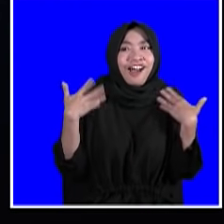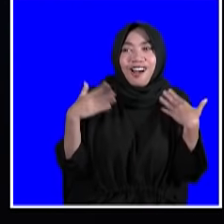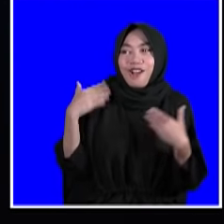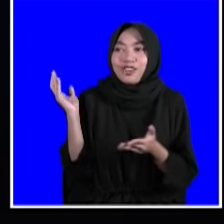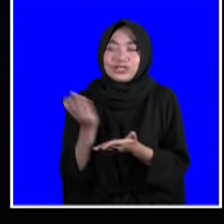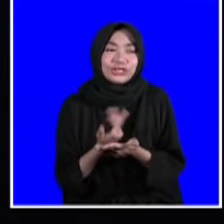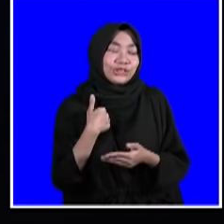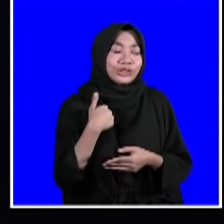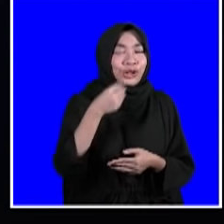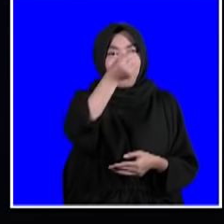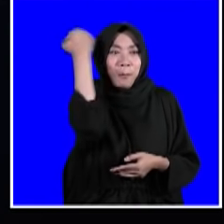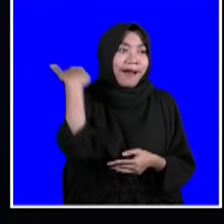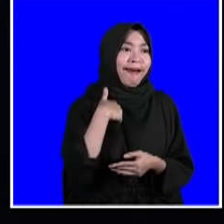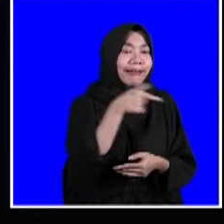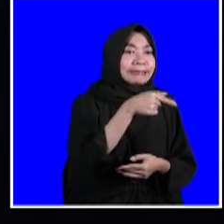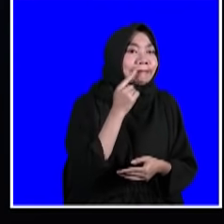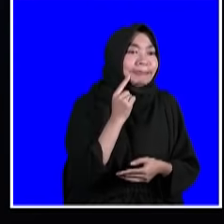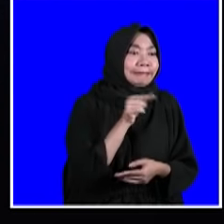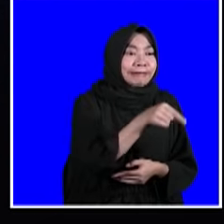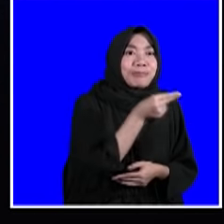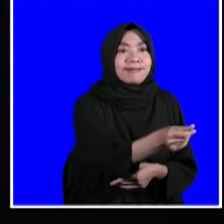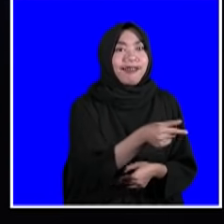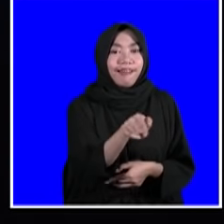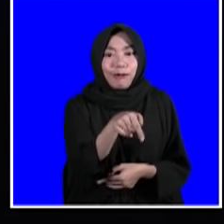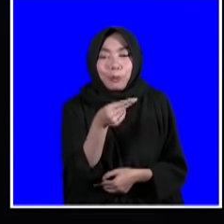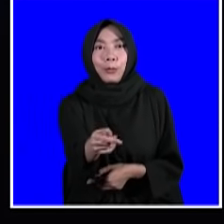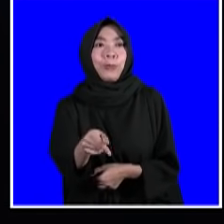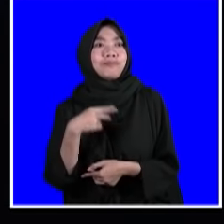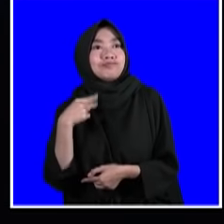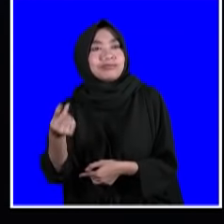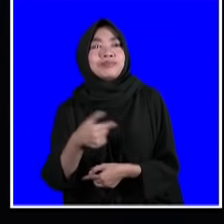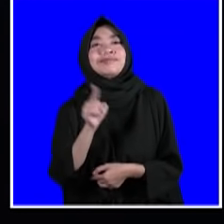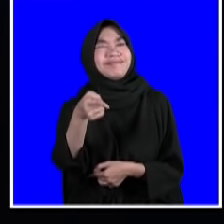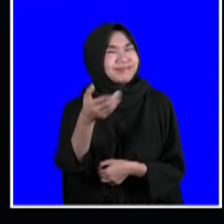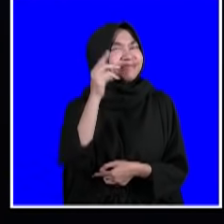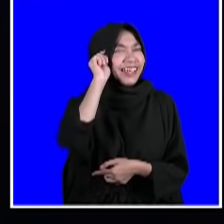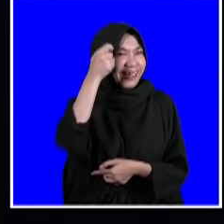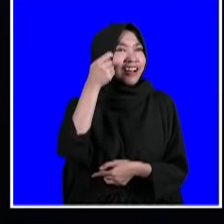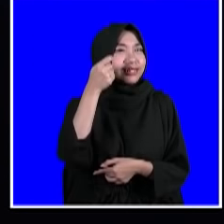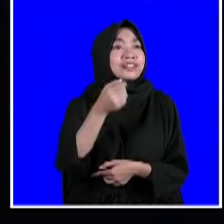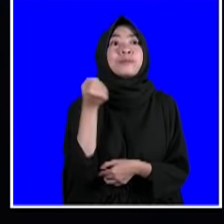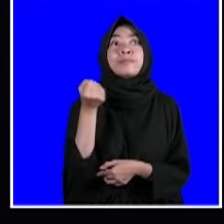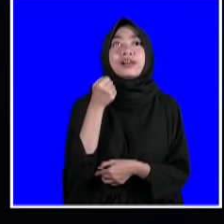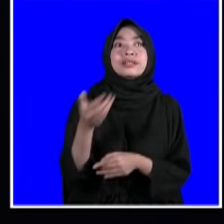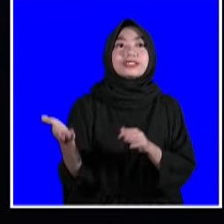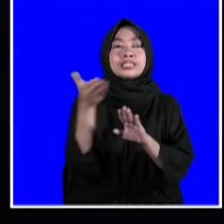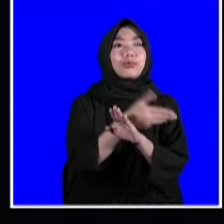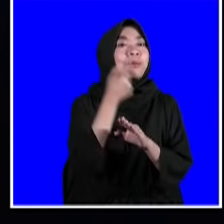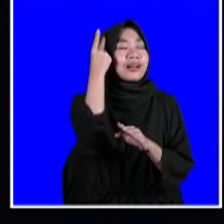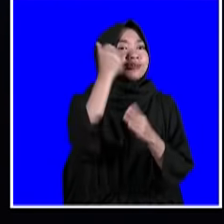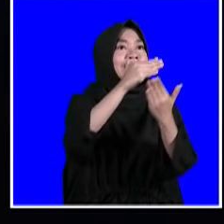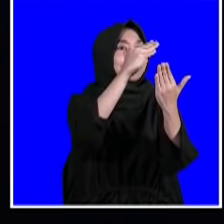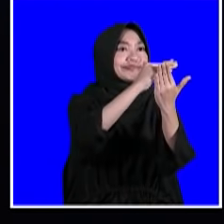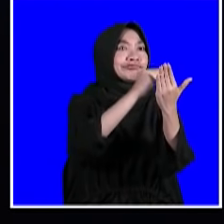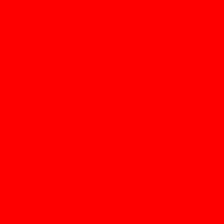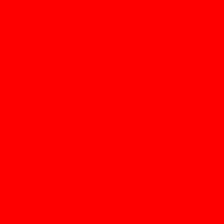biasanya dia jadi lupa, termasuk senang ketika berbelanja. Jadi ingat, sebelum berbelanja, buatlah rencana